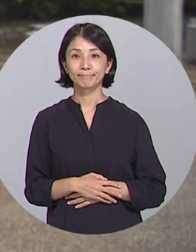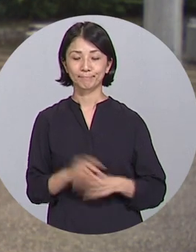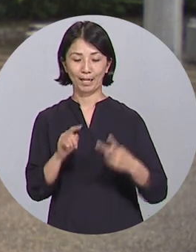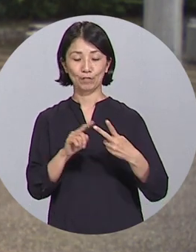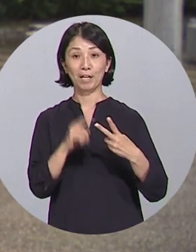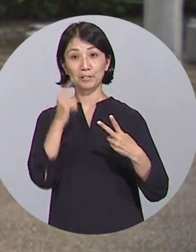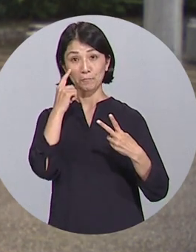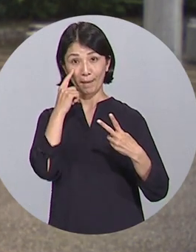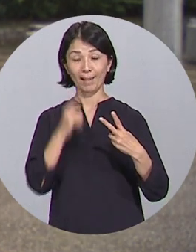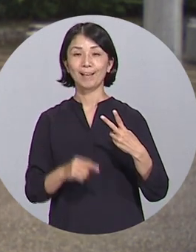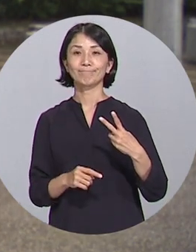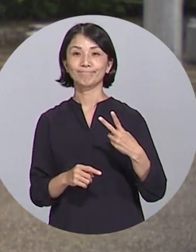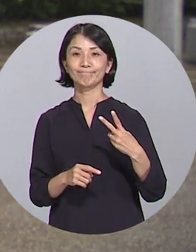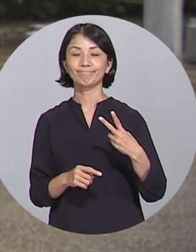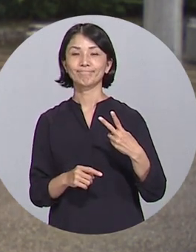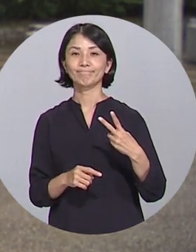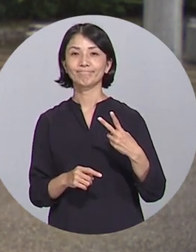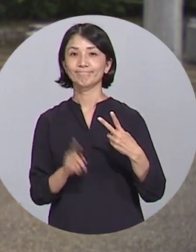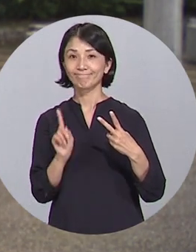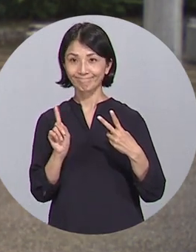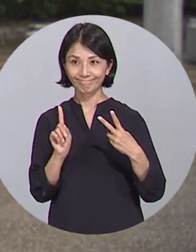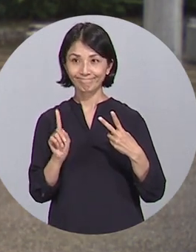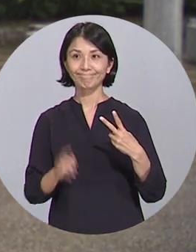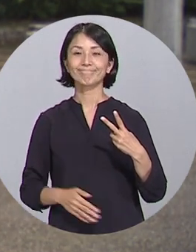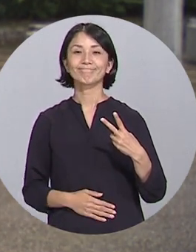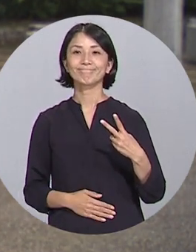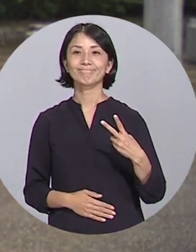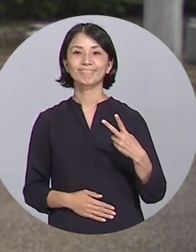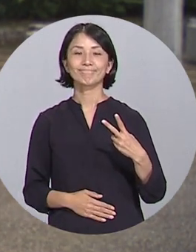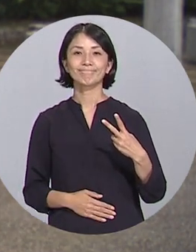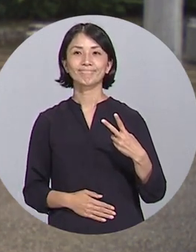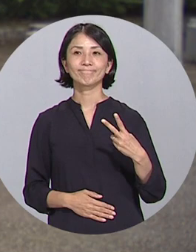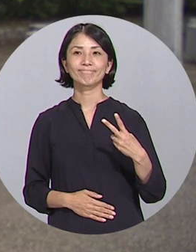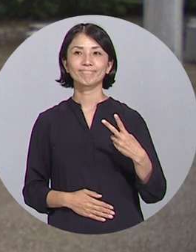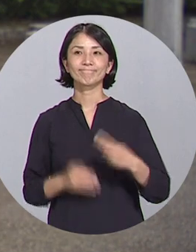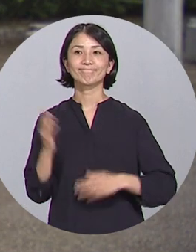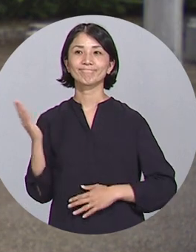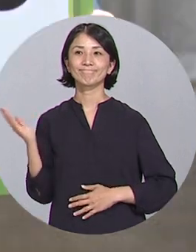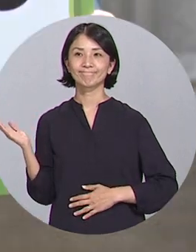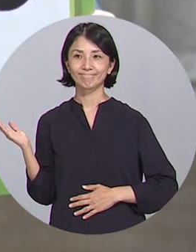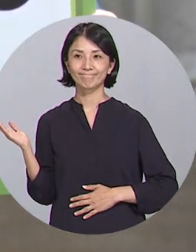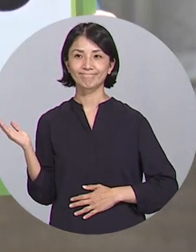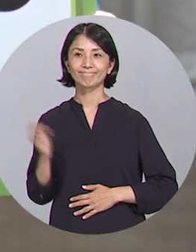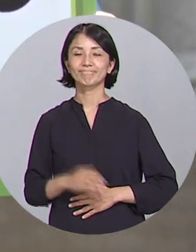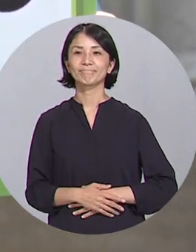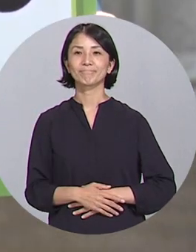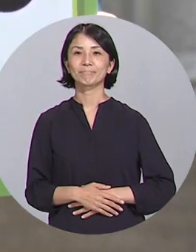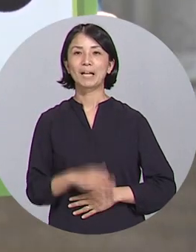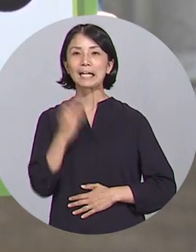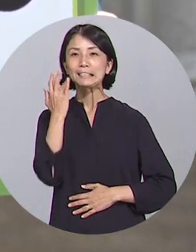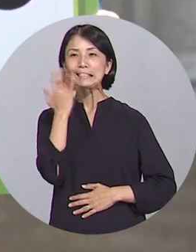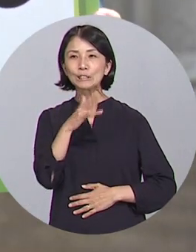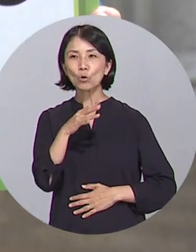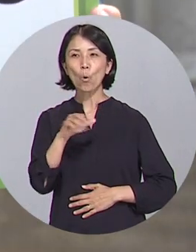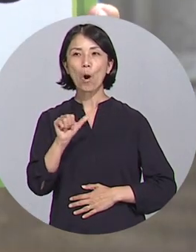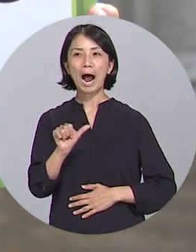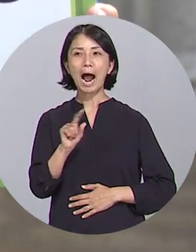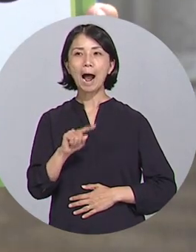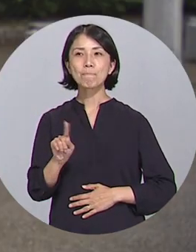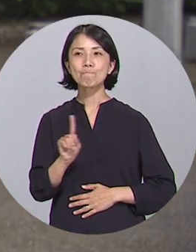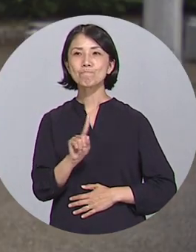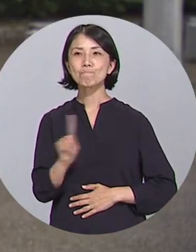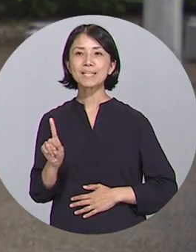さあ、続いてご紹介する知る人ぞ知るご当地和菓子がこちらです。塩あんぴ